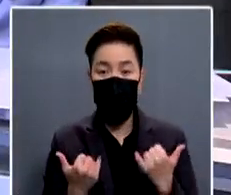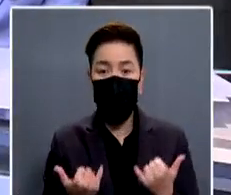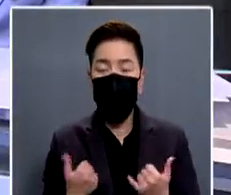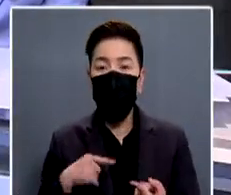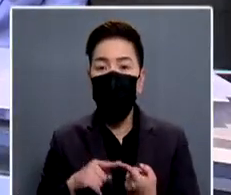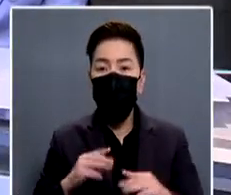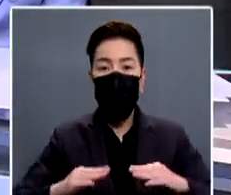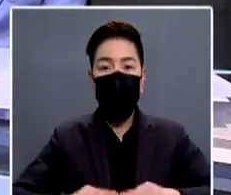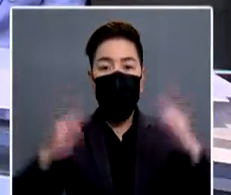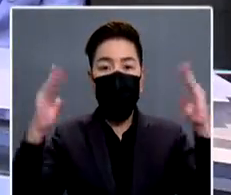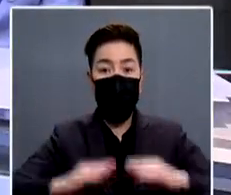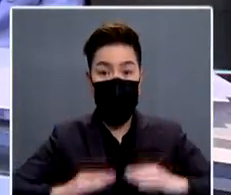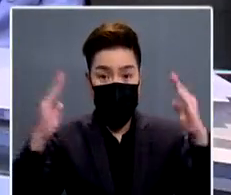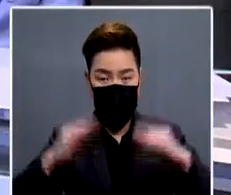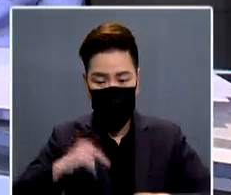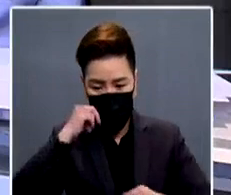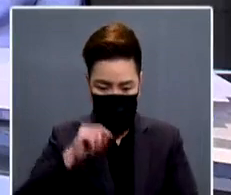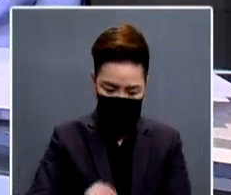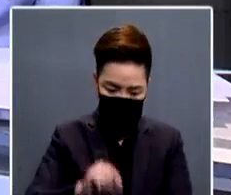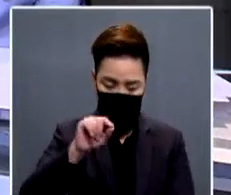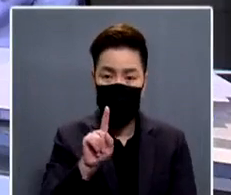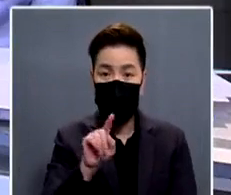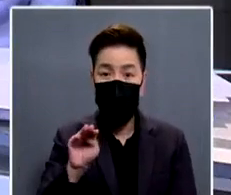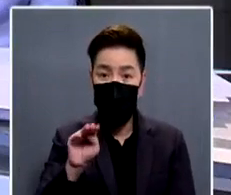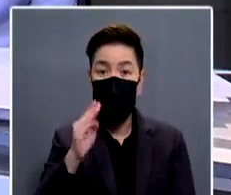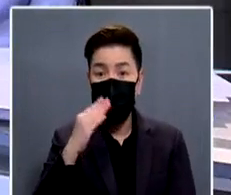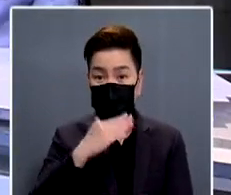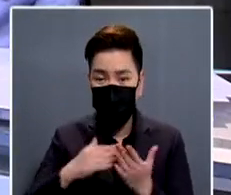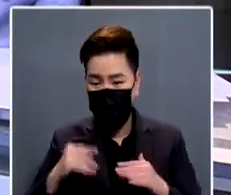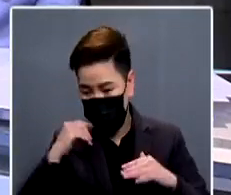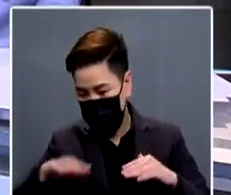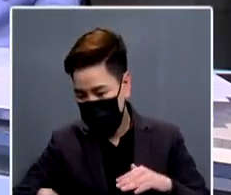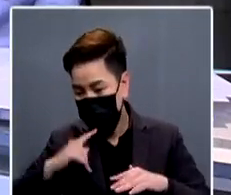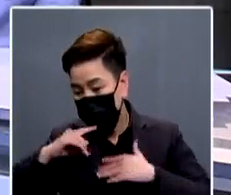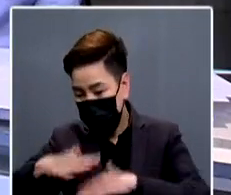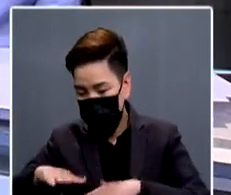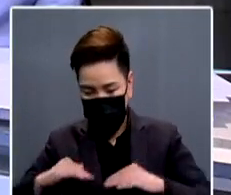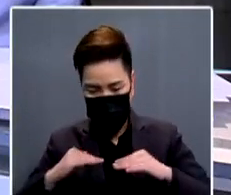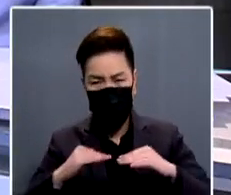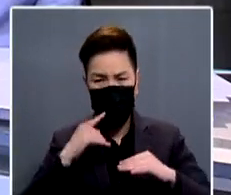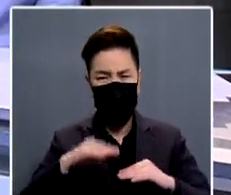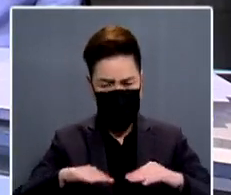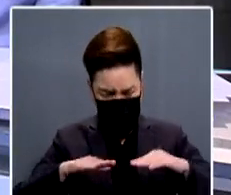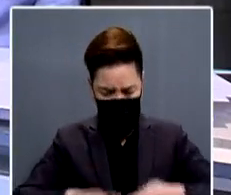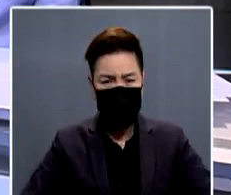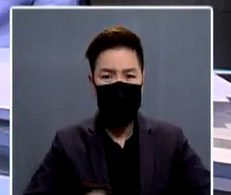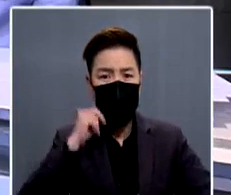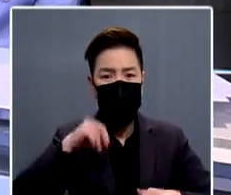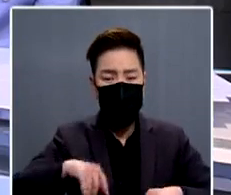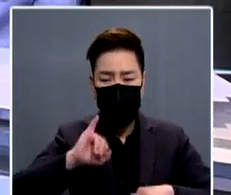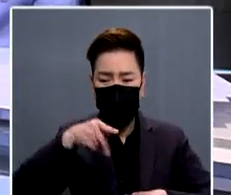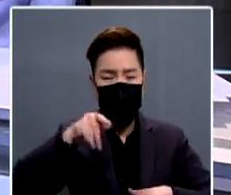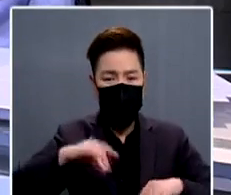ดที่ปากคลองตลาดของกทมเนี่ยนะคะอยู่ที่ระดับเมตรครึ่งจากระดับทะเลปานกลางคือท่านอธิบายอย่างนี้ค่ะว่ามันยังต่ำกว่าระดับคันกั้นน้ำของแม่น้ำเจ้าพระย